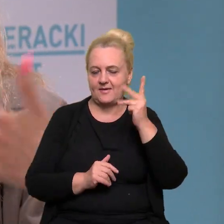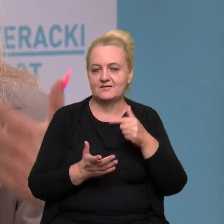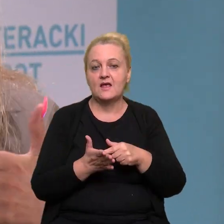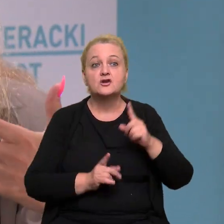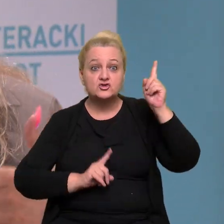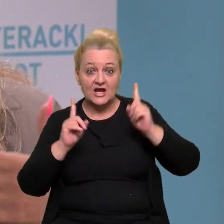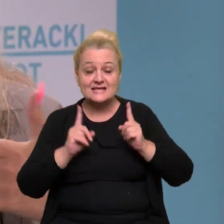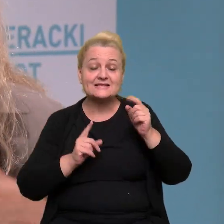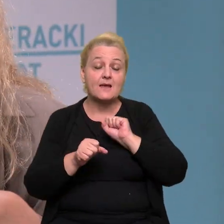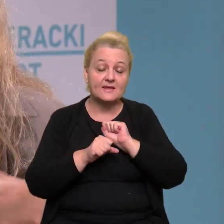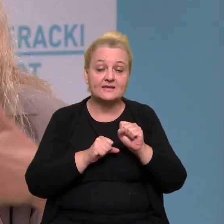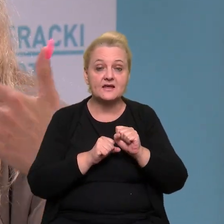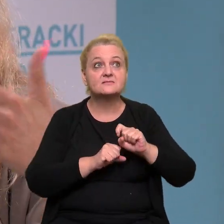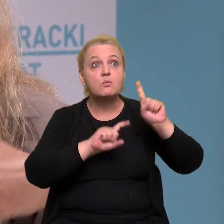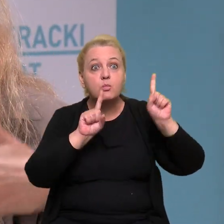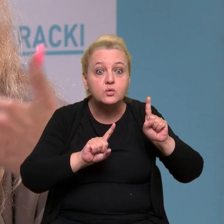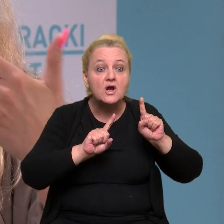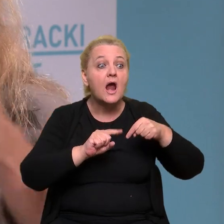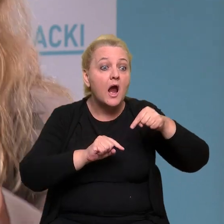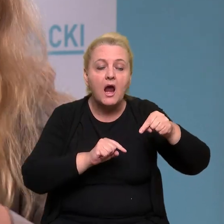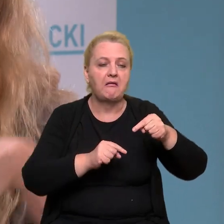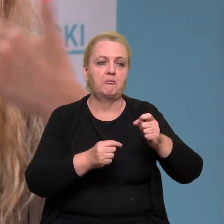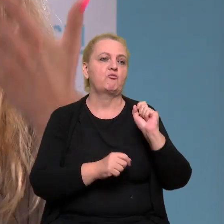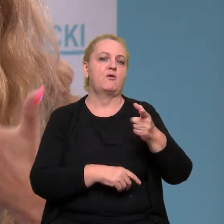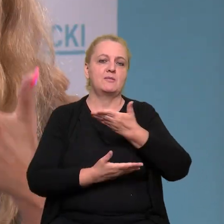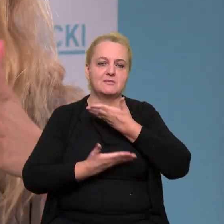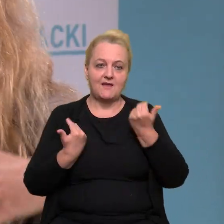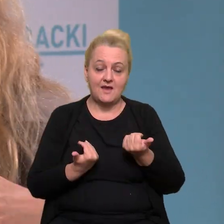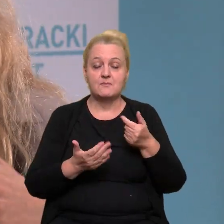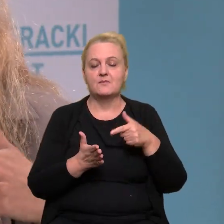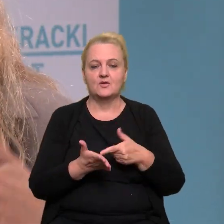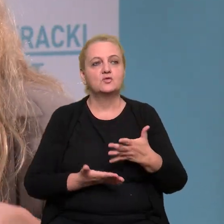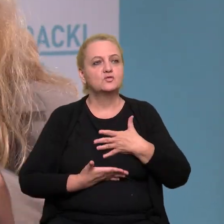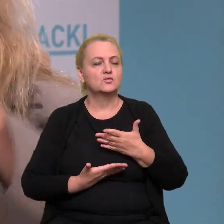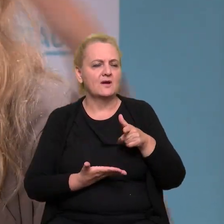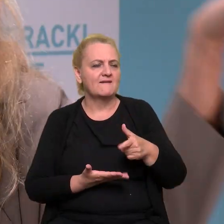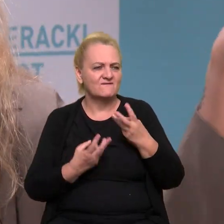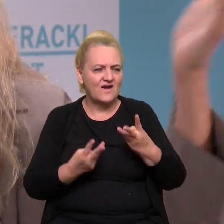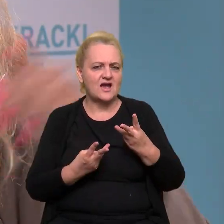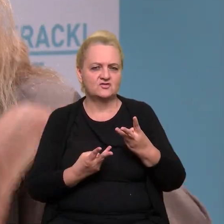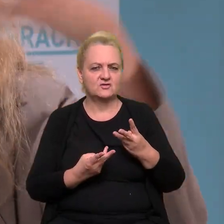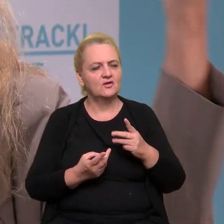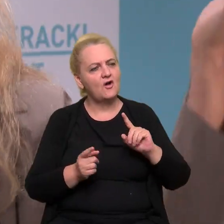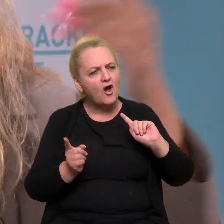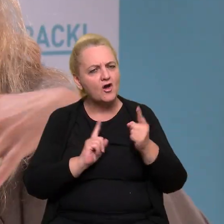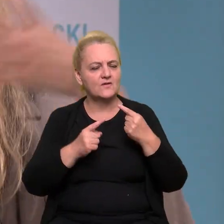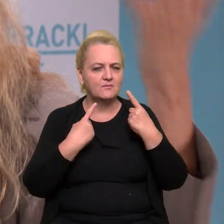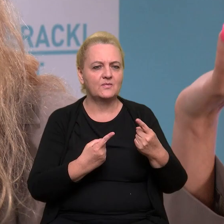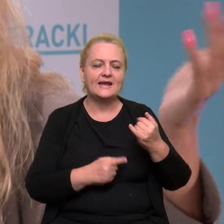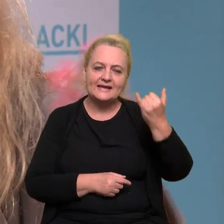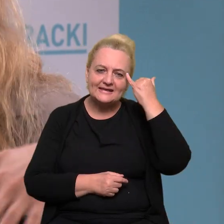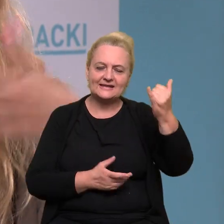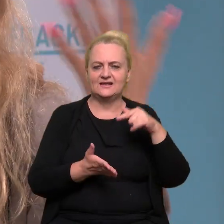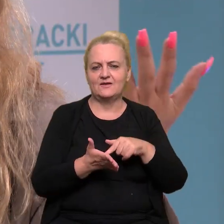zapowiadana burza, która się nie pojawia. I to było ważne, żeby jak gdyby sprzeciwić się i rozprawić się z tą ideą